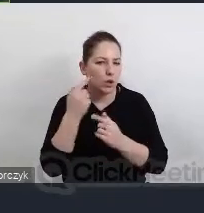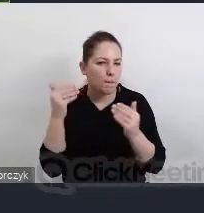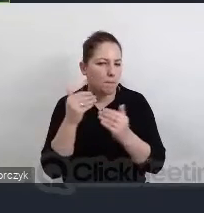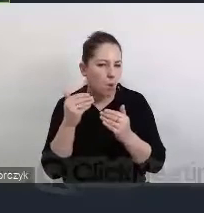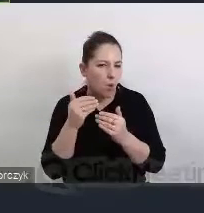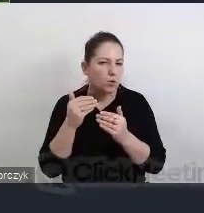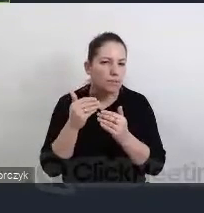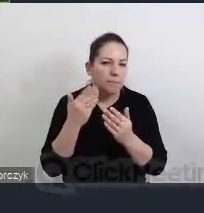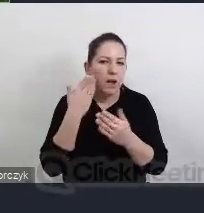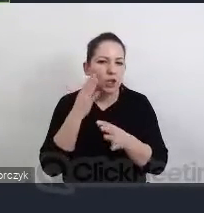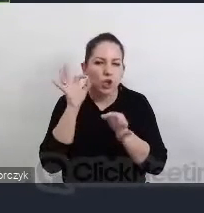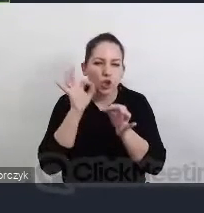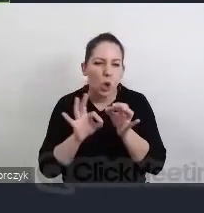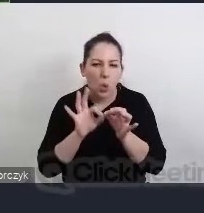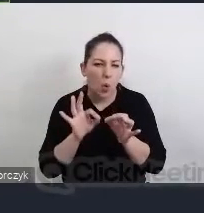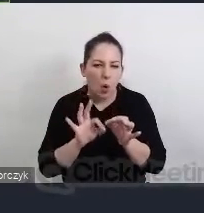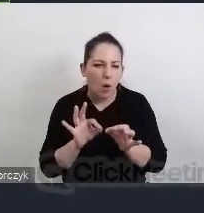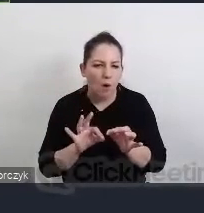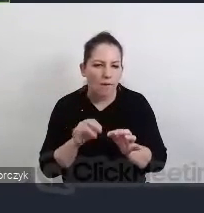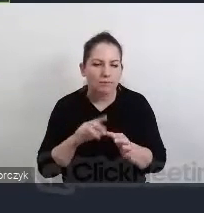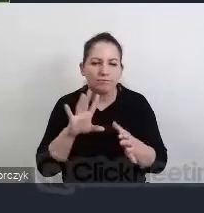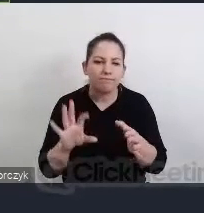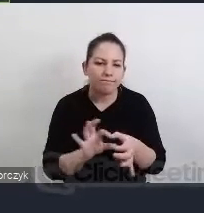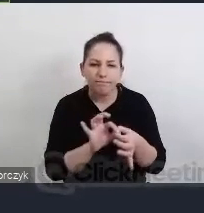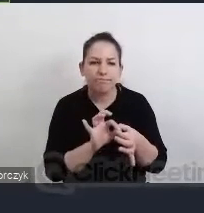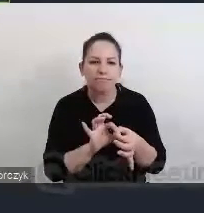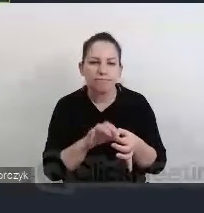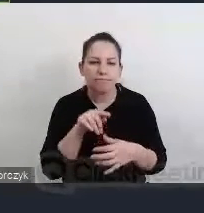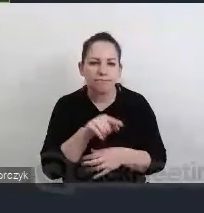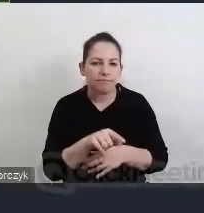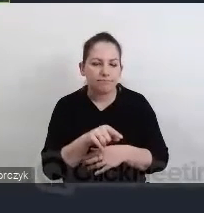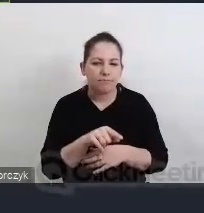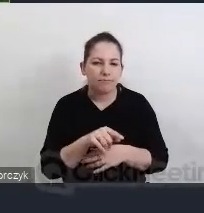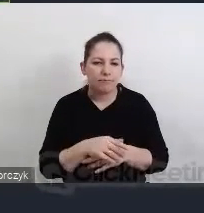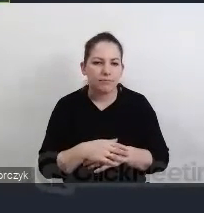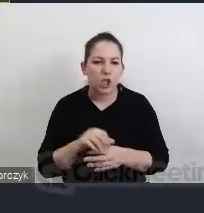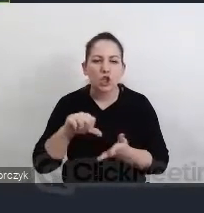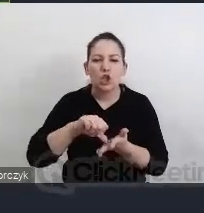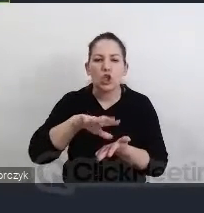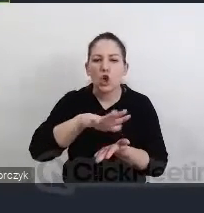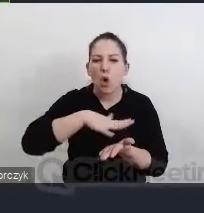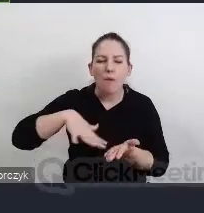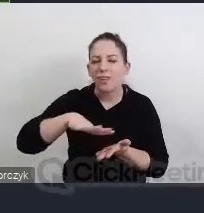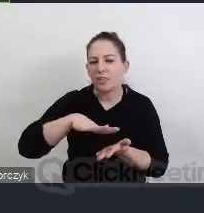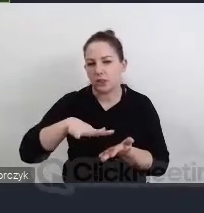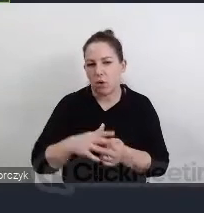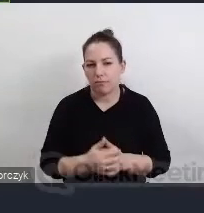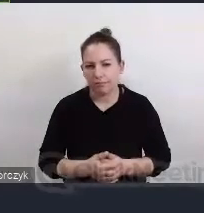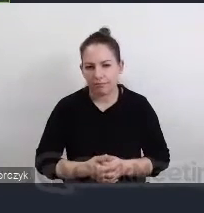się bardziej szczegółowo te związane ze środowiskiem i tutaj